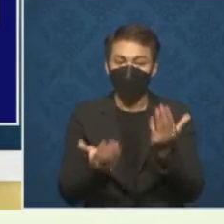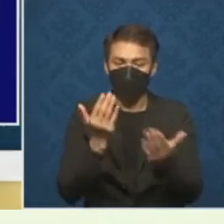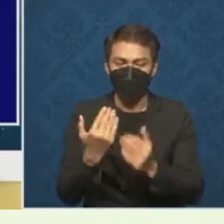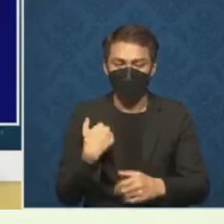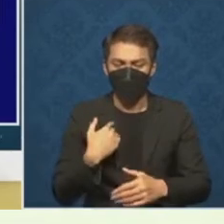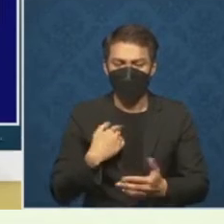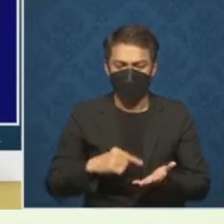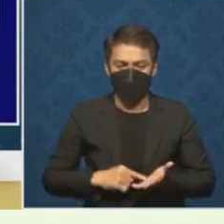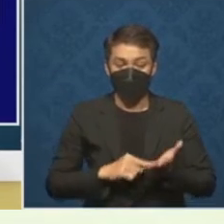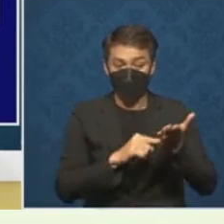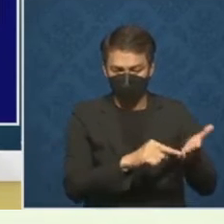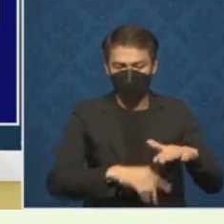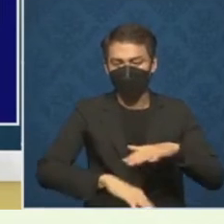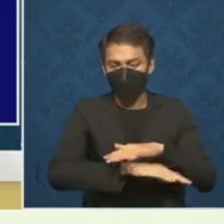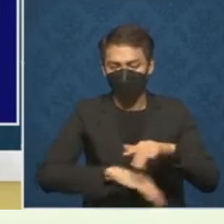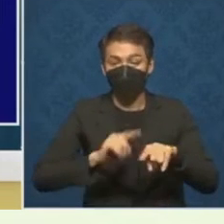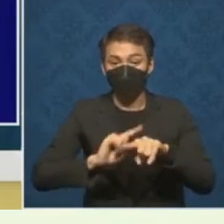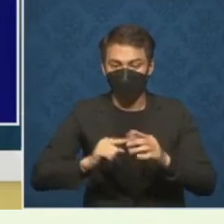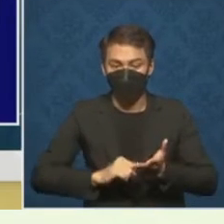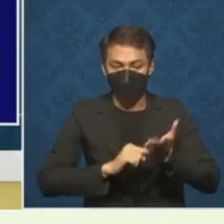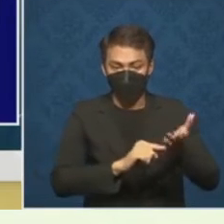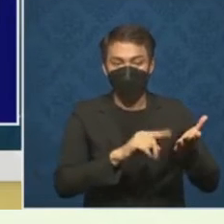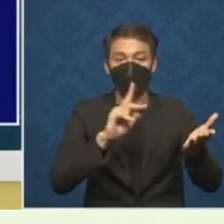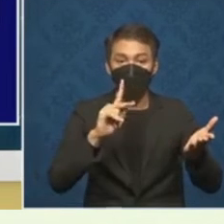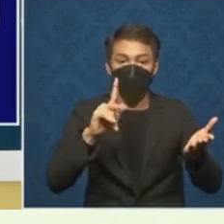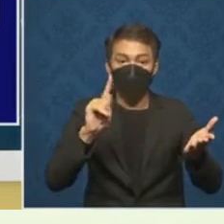ทั้งหมดครบถ้วนนะครับมีมากกว่